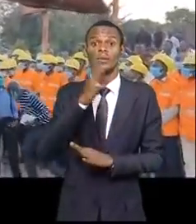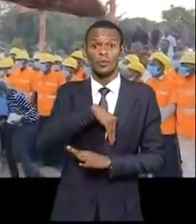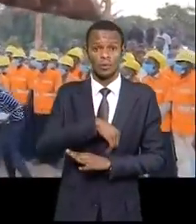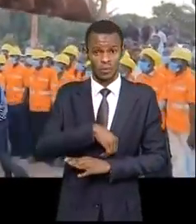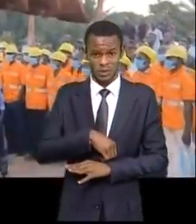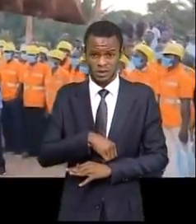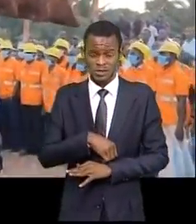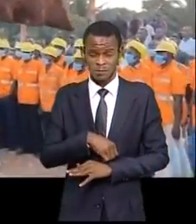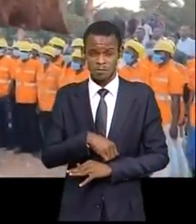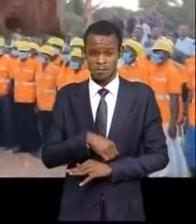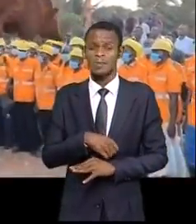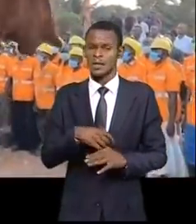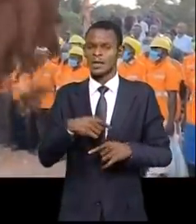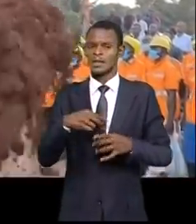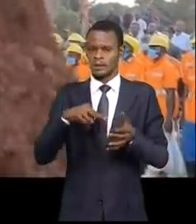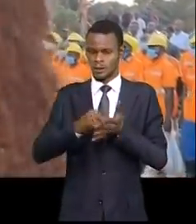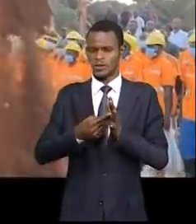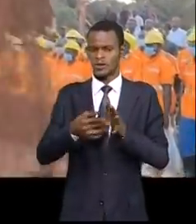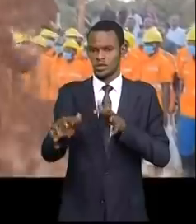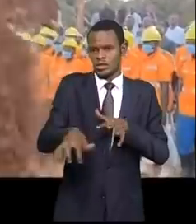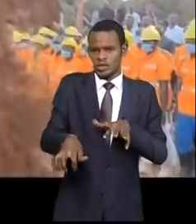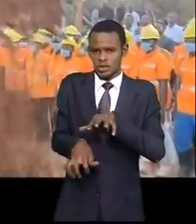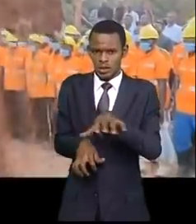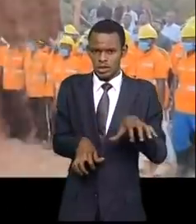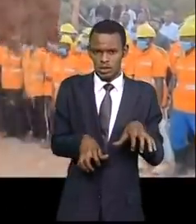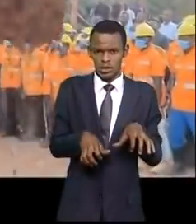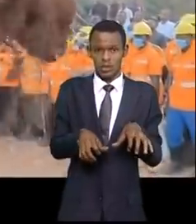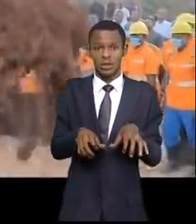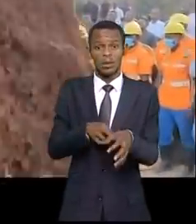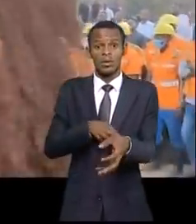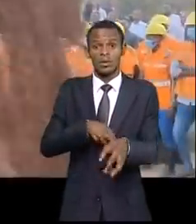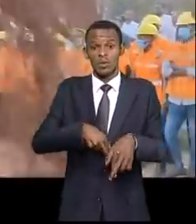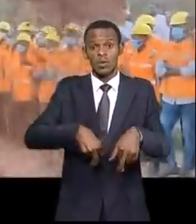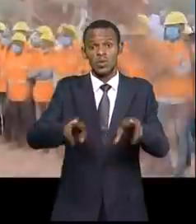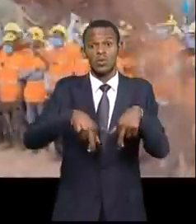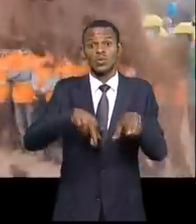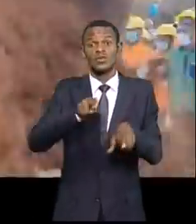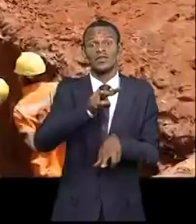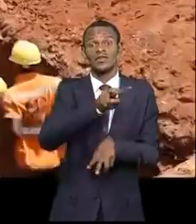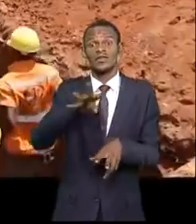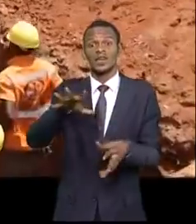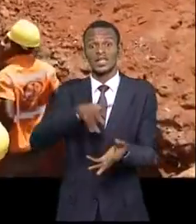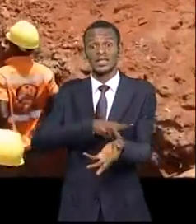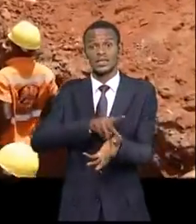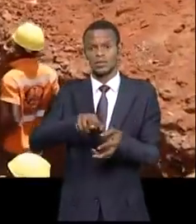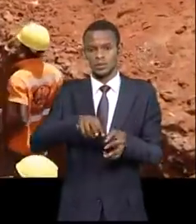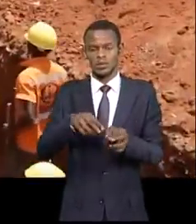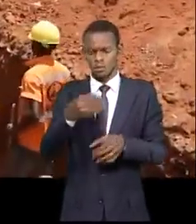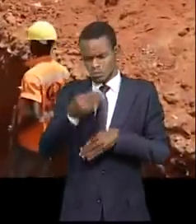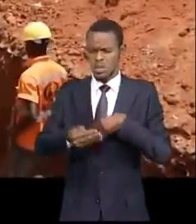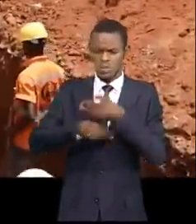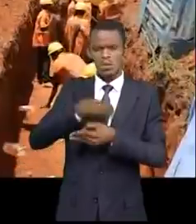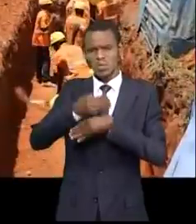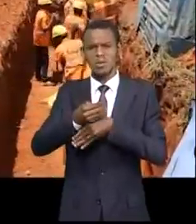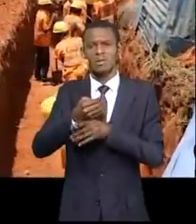des travaux de modernisation et réhabilitation de routes 25 km au total pour une durée de 36 mois le directeur général adjoint de claques cette